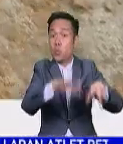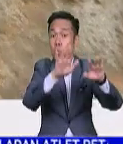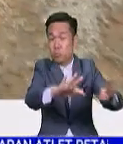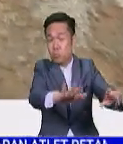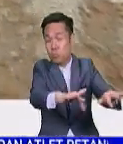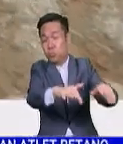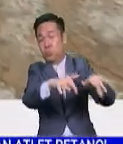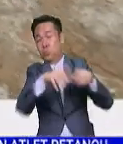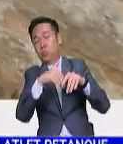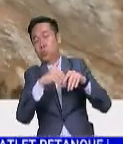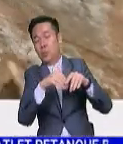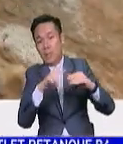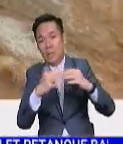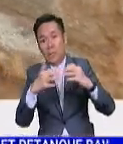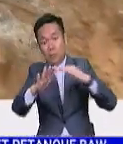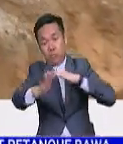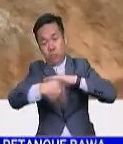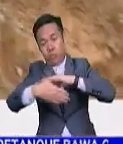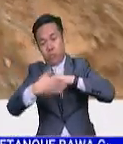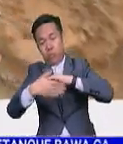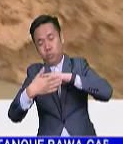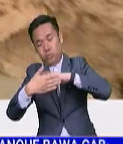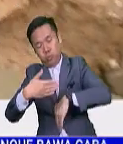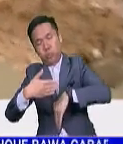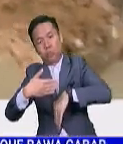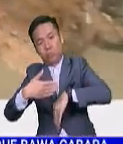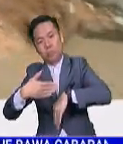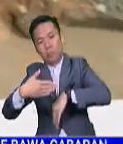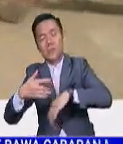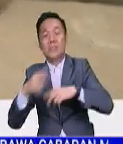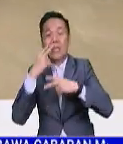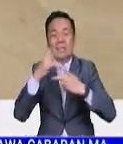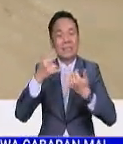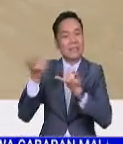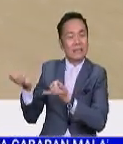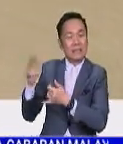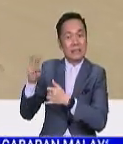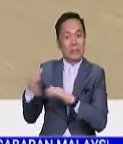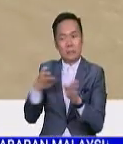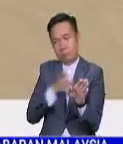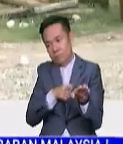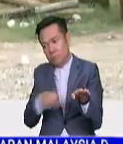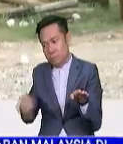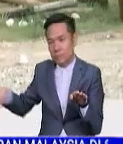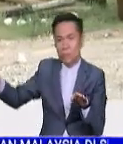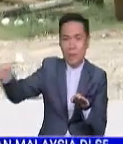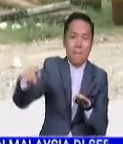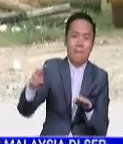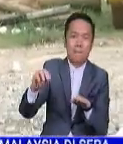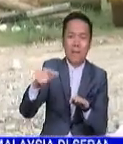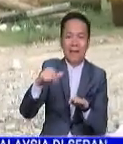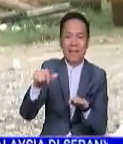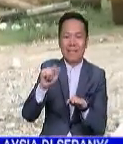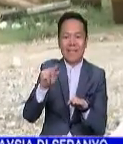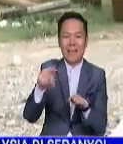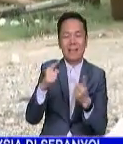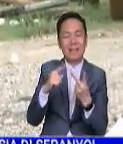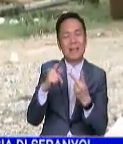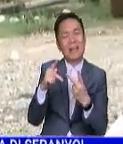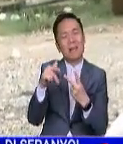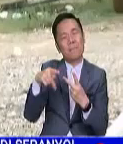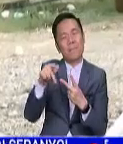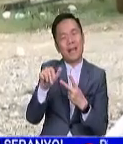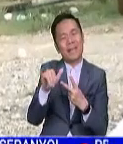berterusan pada hari kejadian jalan alternatif yang boleh dilalui pengguna jalan-jalan magata ngaranggeum capaian